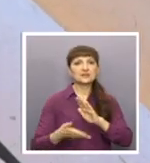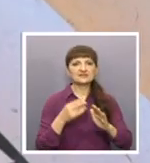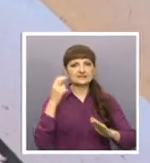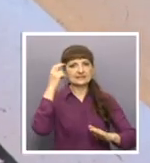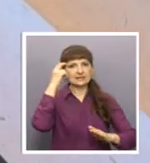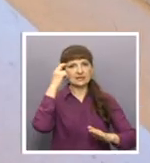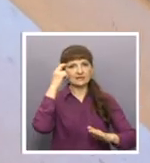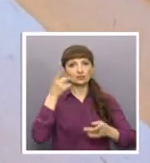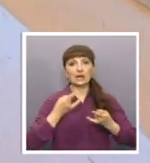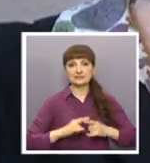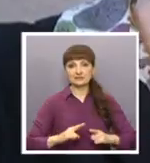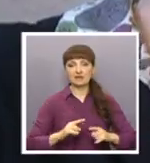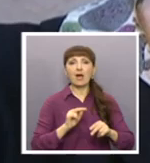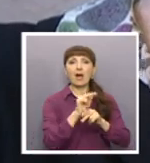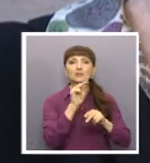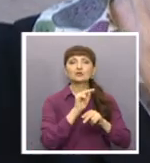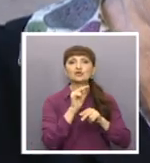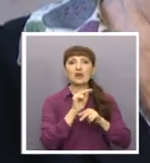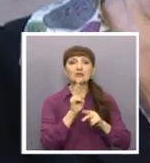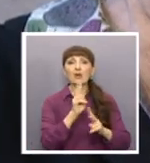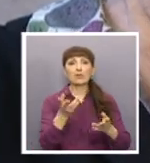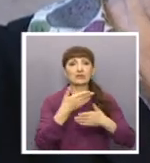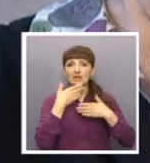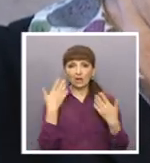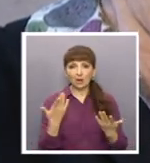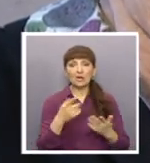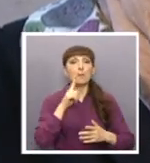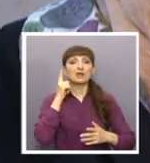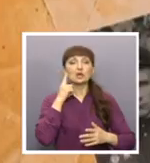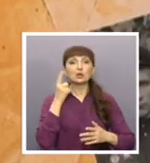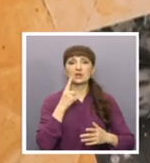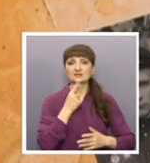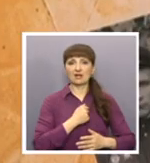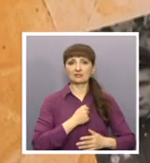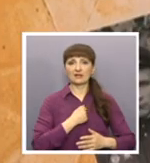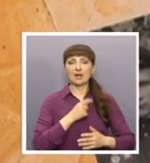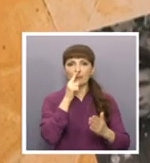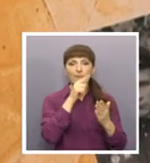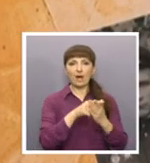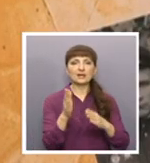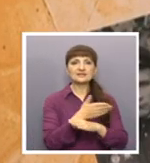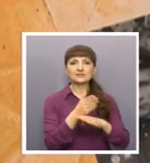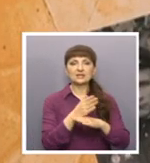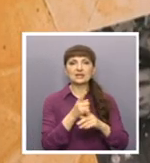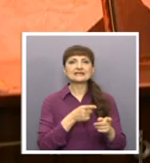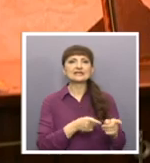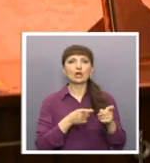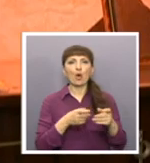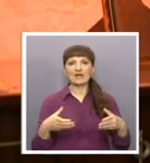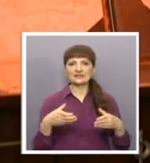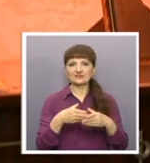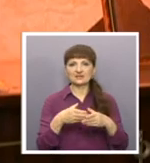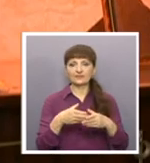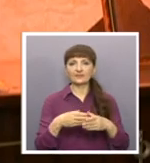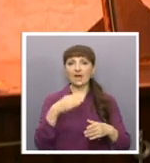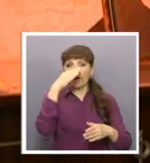Киева, откуда родом. Обучать юных бойцов было некогда. И вот молодой солдат Михаил Грибанов попал по распределению в стрелковую дивизию.